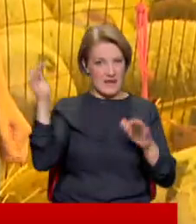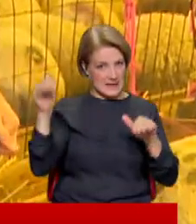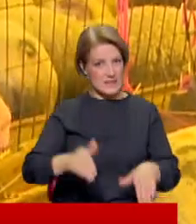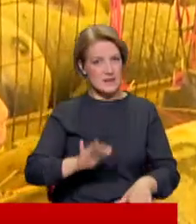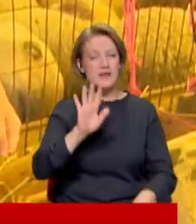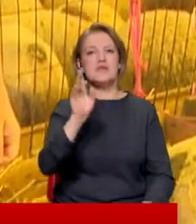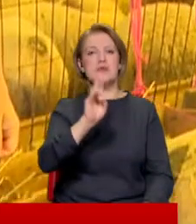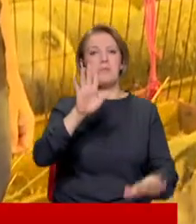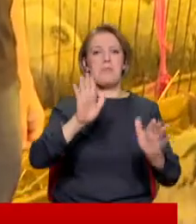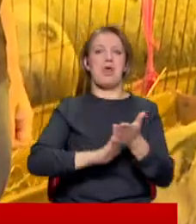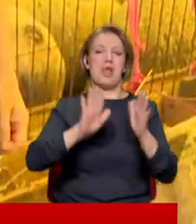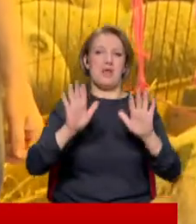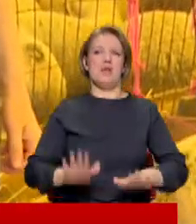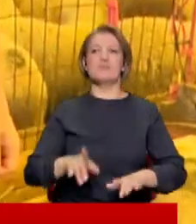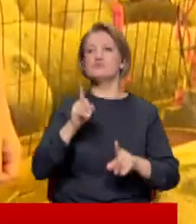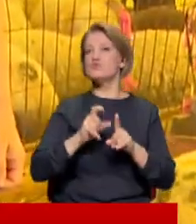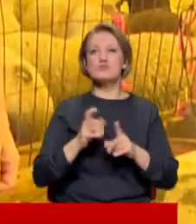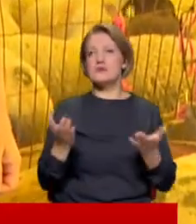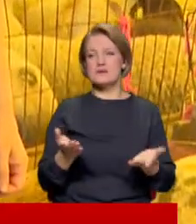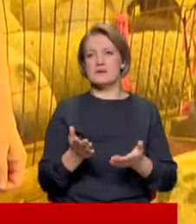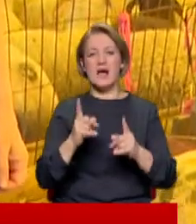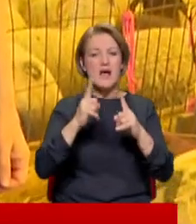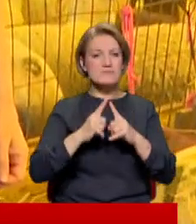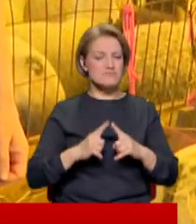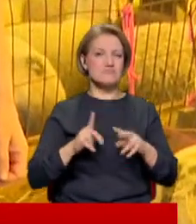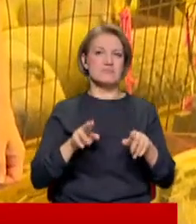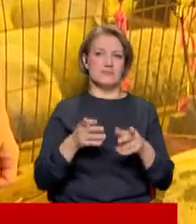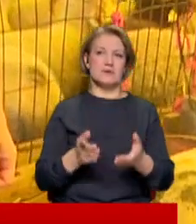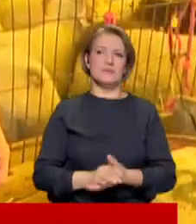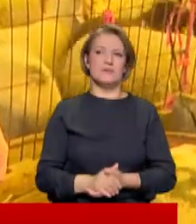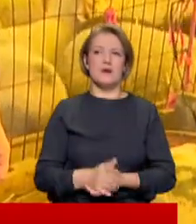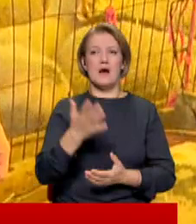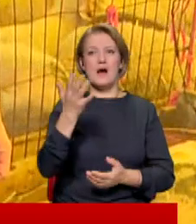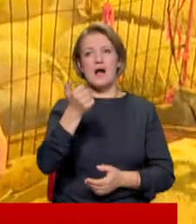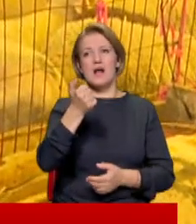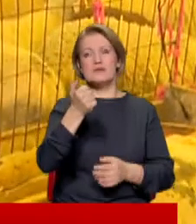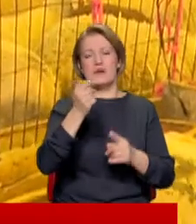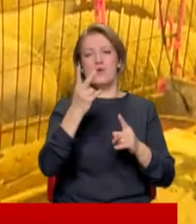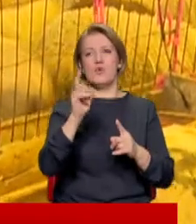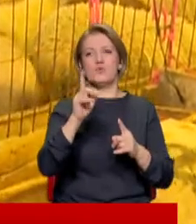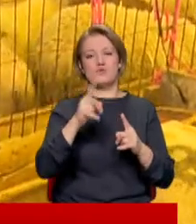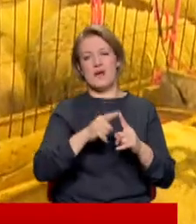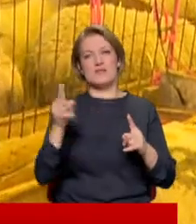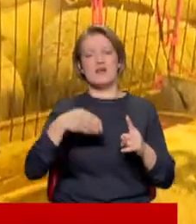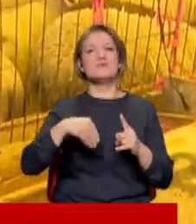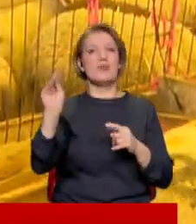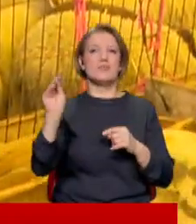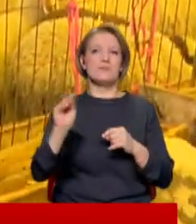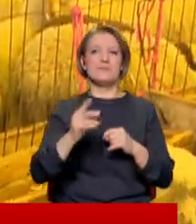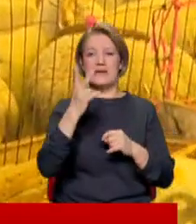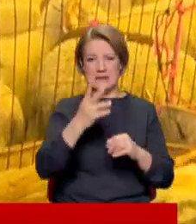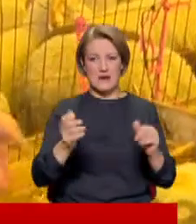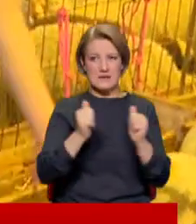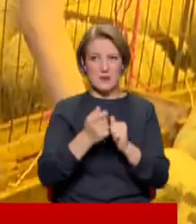kaldı. Nasıl peki bu durum sizce? Hesapladığımız gibi 6'dan 13'e kadar verdik. Bu sene dedik 2